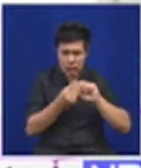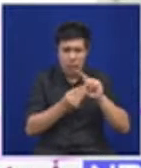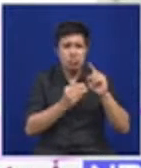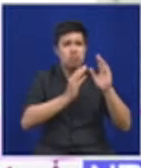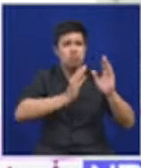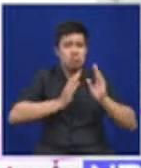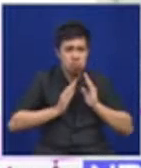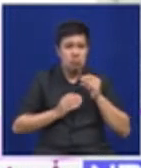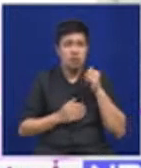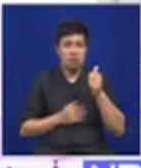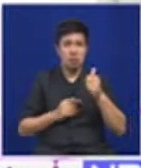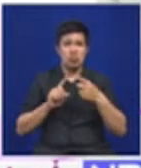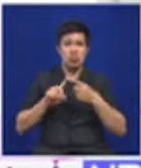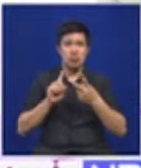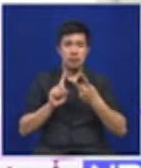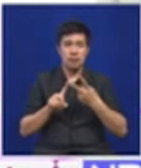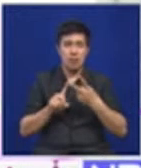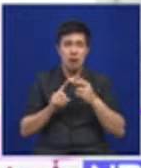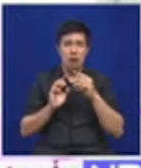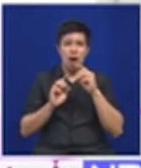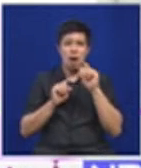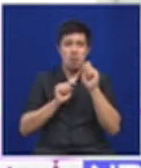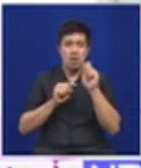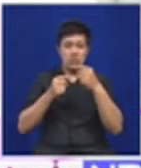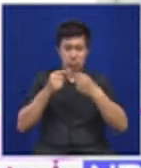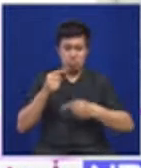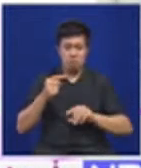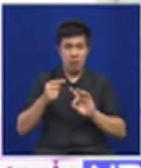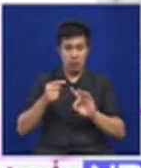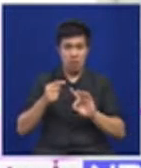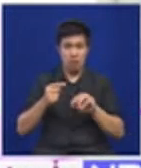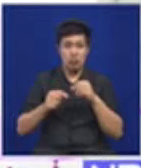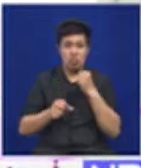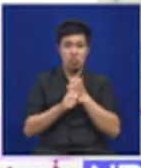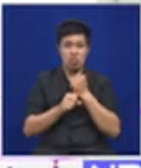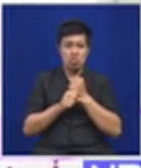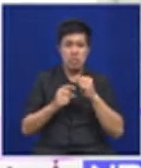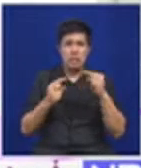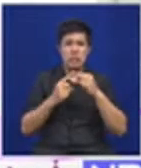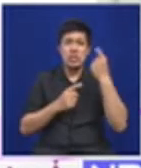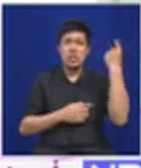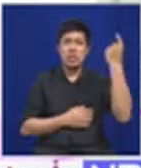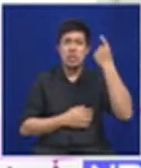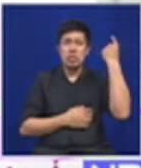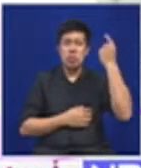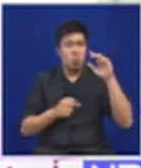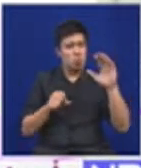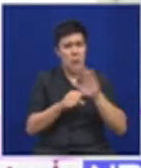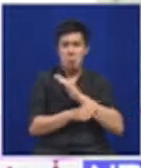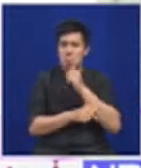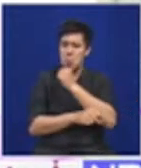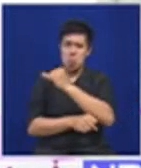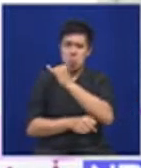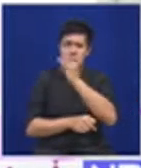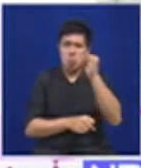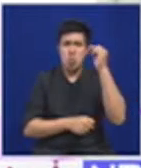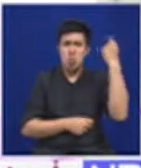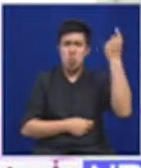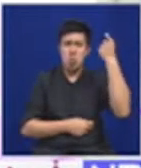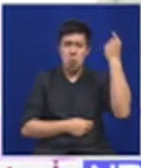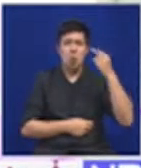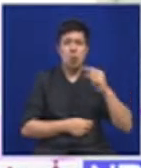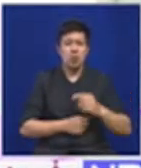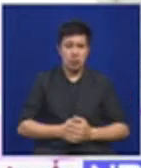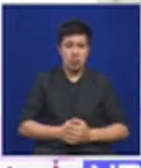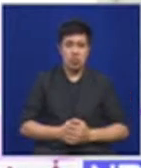2เนื่องจากบึงการเนี่ย8อำเภอใน53ตำบลเนี่ยเรามีที่ท่องเที่ยวเต็มจังหวัดเลยนะครับที่ท่องเที่ยวเต็มจังหวัดเลยดังนั้